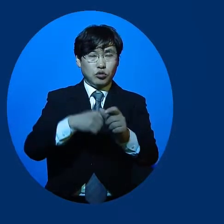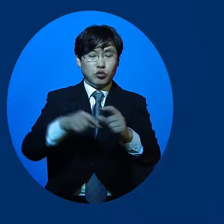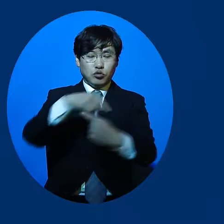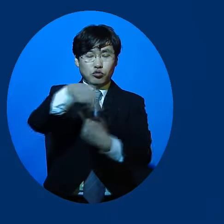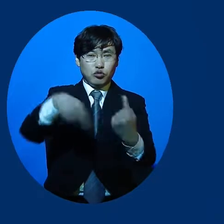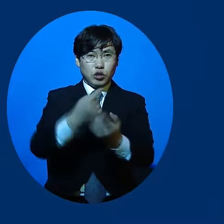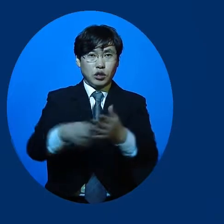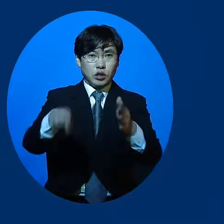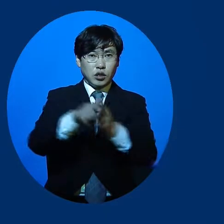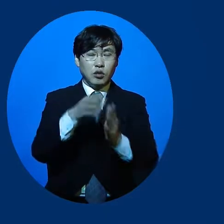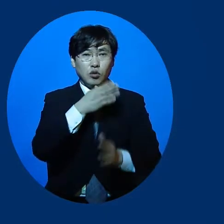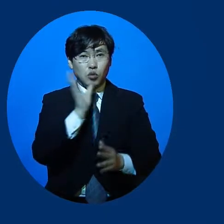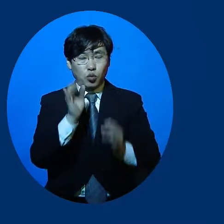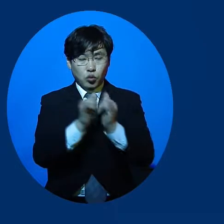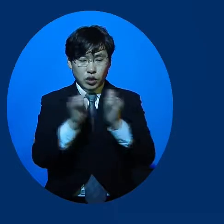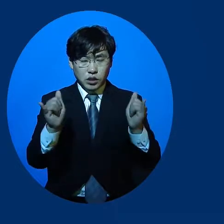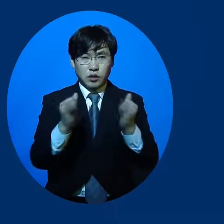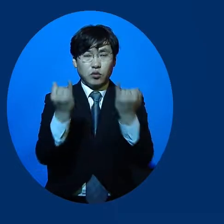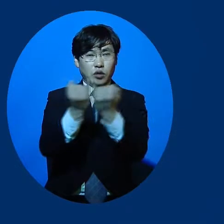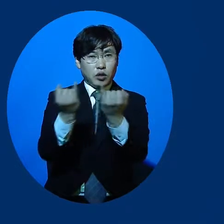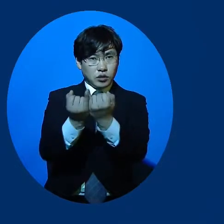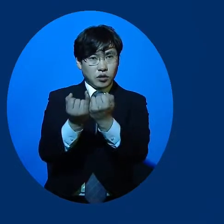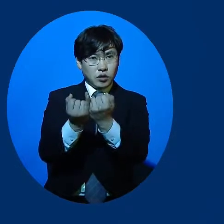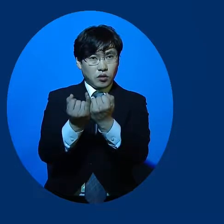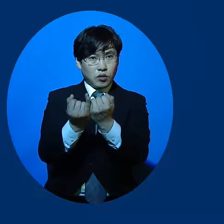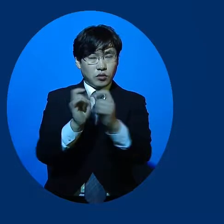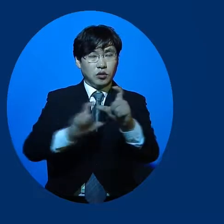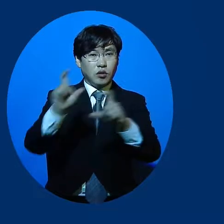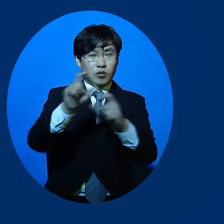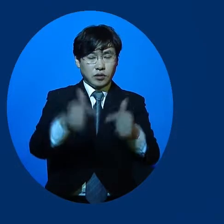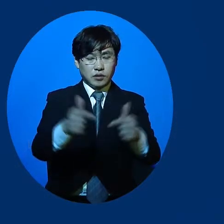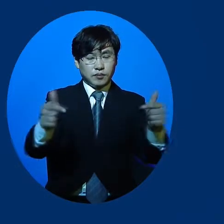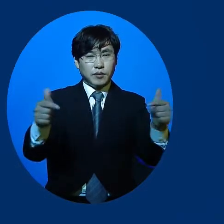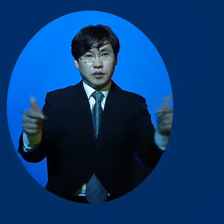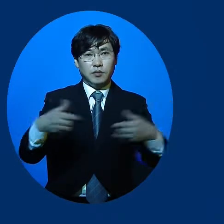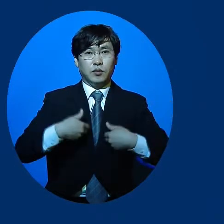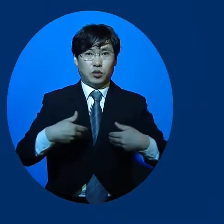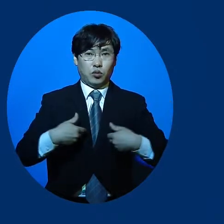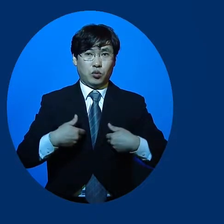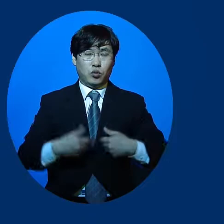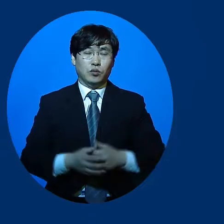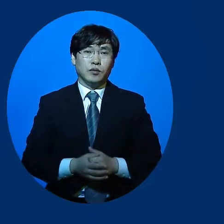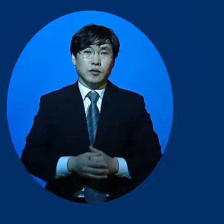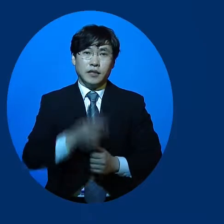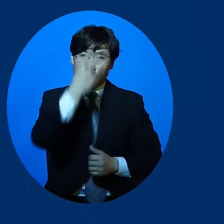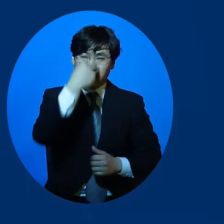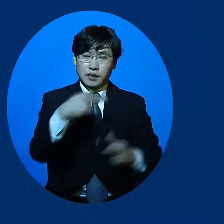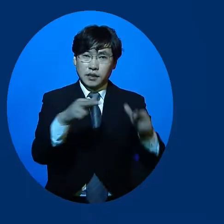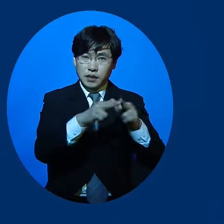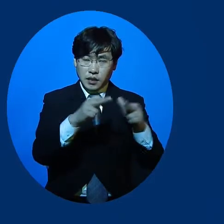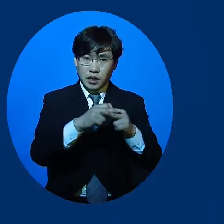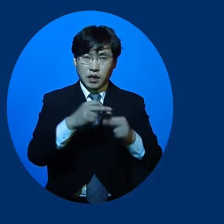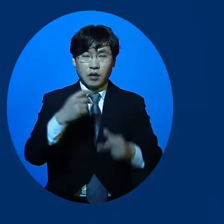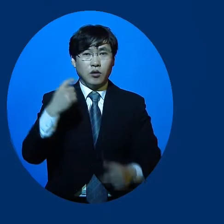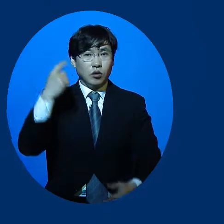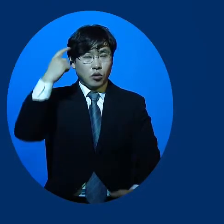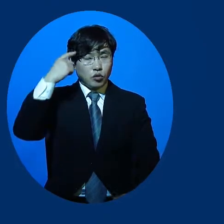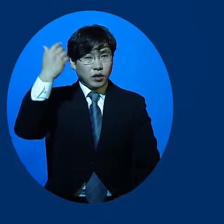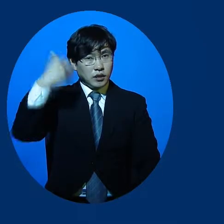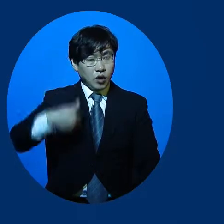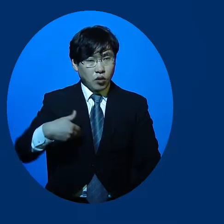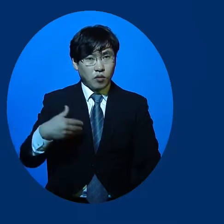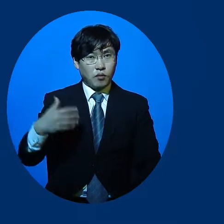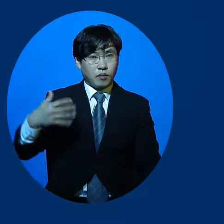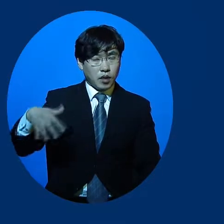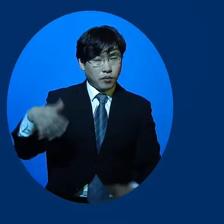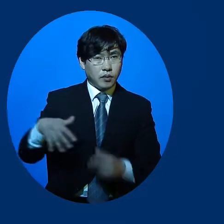특화하고 노인과 여성 등으로 그 대상을 확대할 필요가 있습니다. 특히 시각장애, 뇌성마비 등